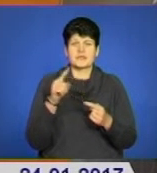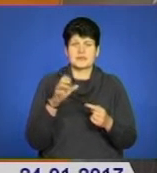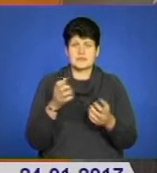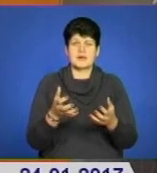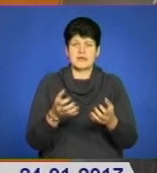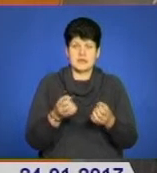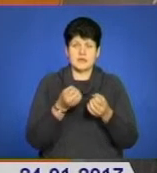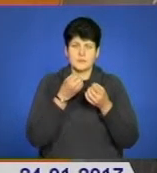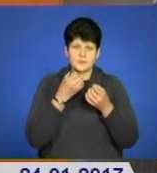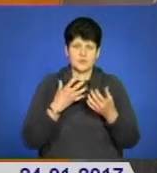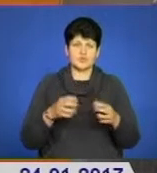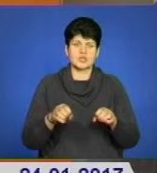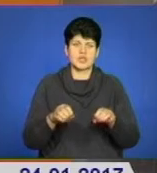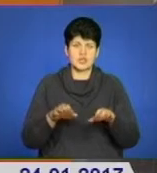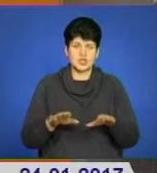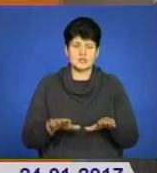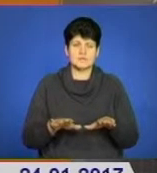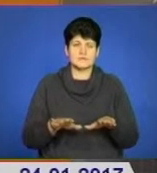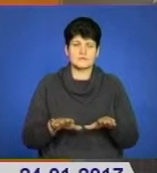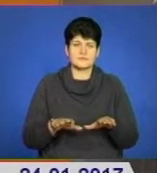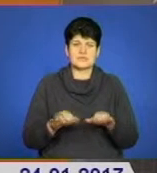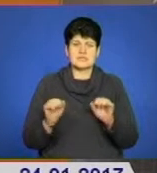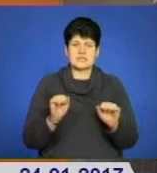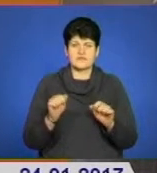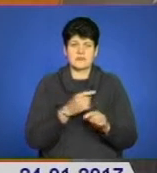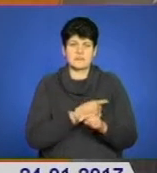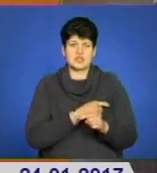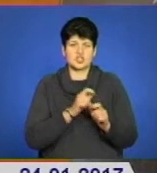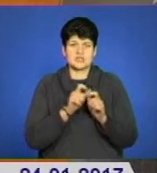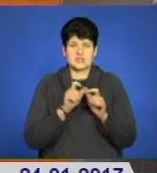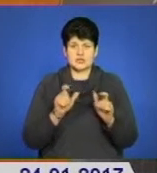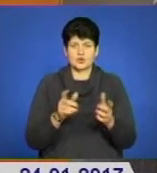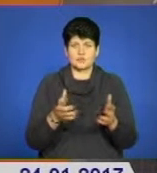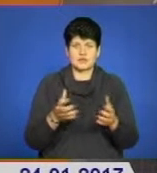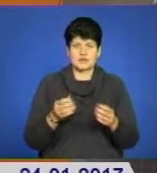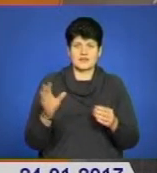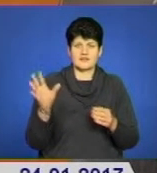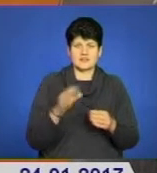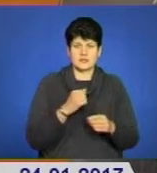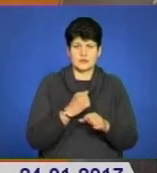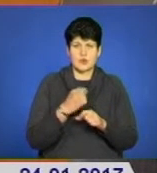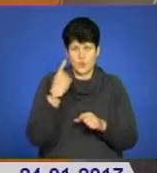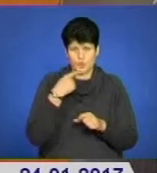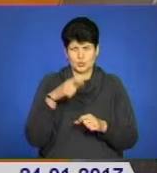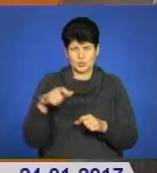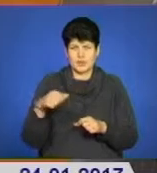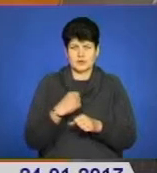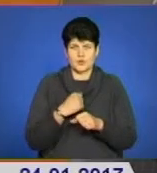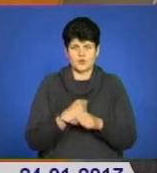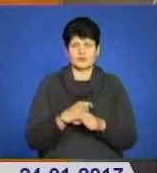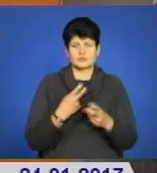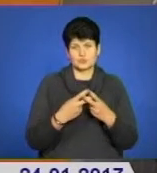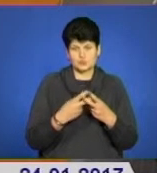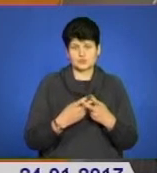прийняття позитивних рішень з керівниками медичних закладів щодо прийняття осіб на роботу. Вказані особи засуджені